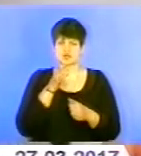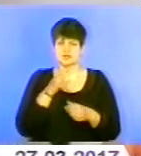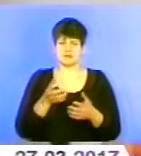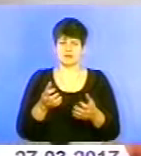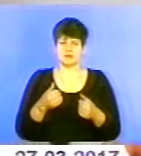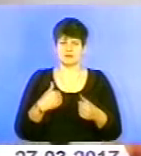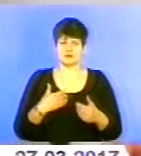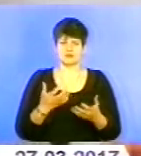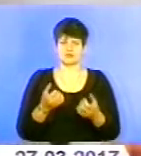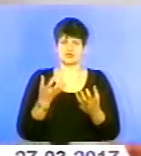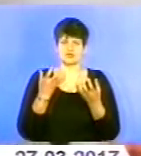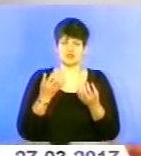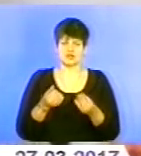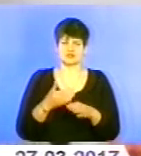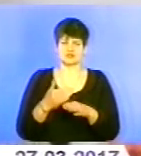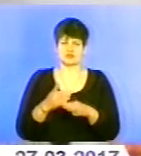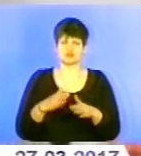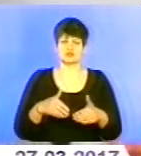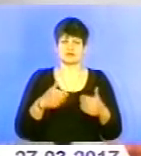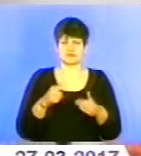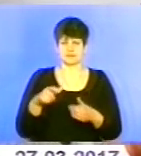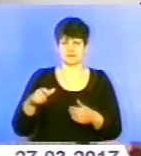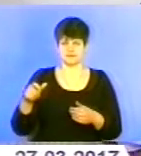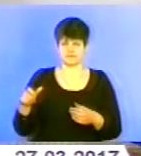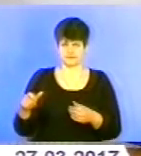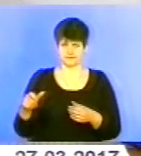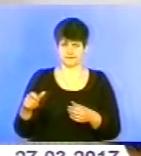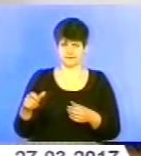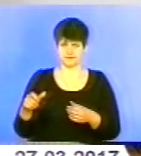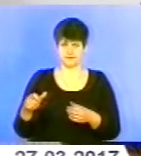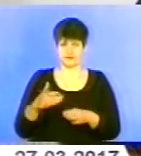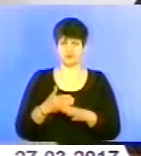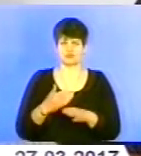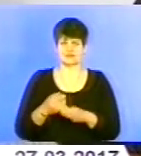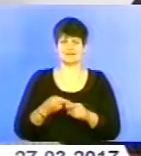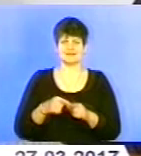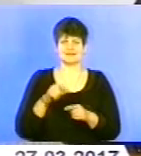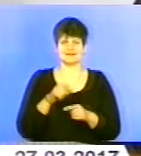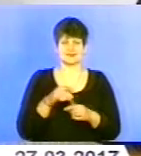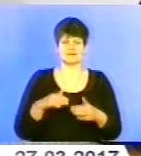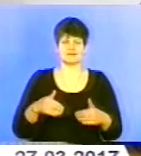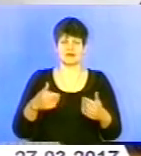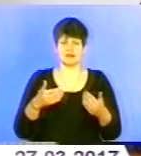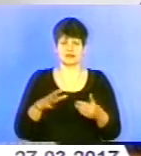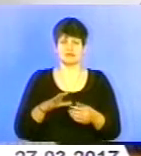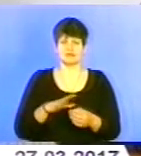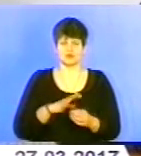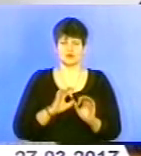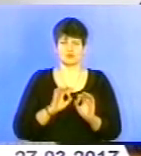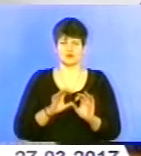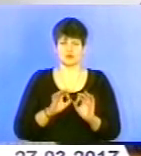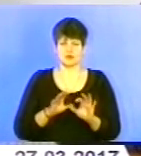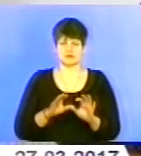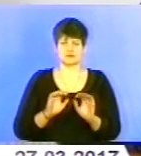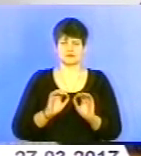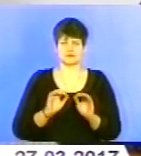ми отримали ще частину звернень від мешканців. По частині цих звернень було пояснено і дано